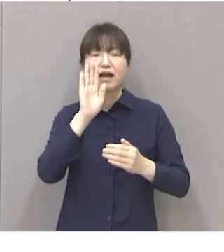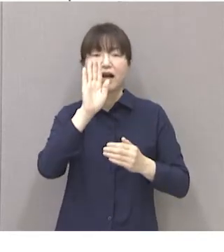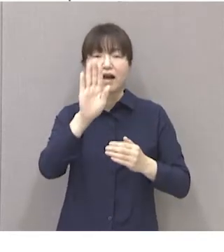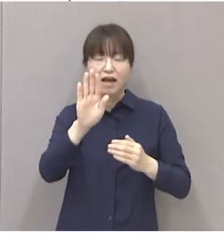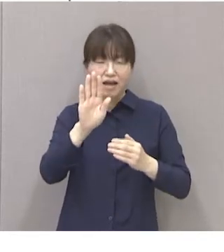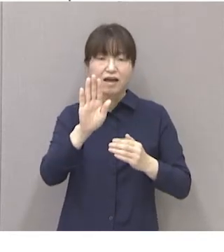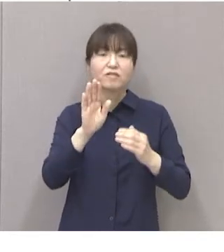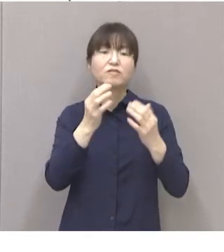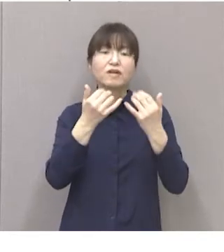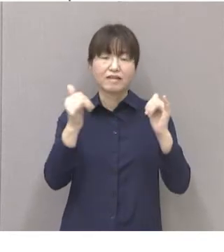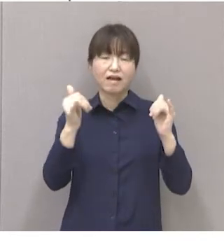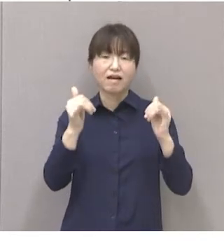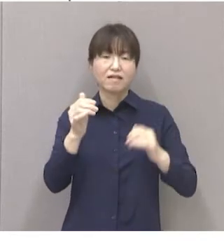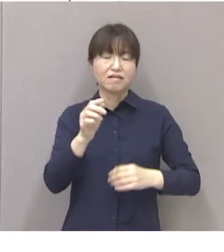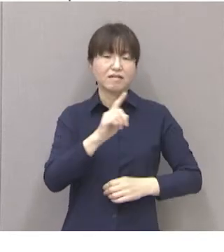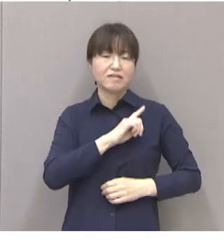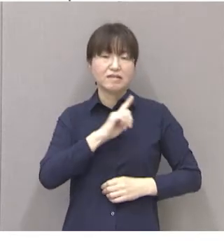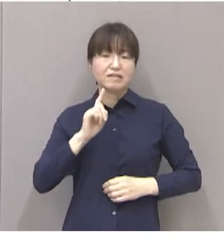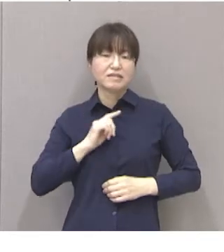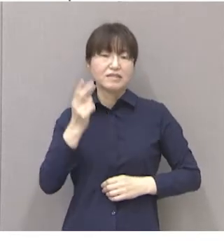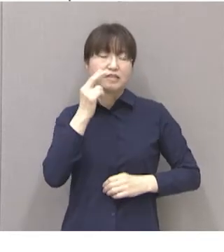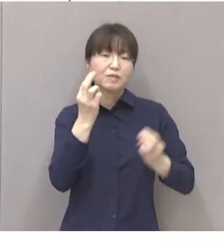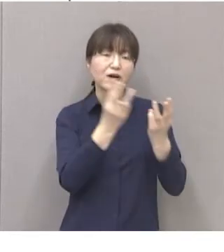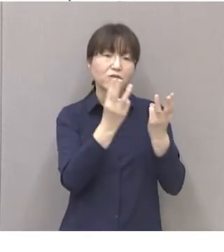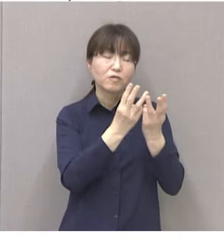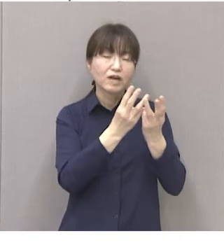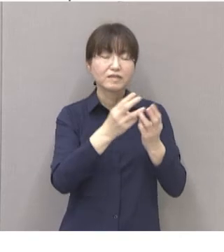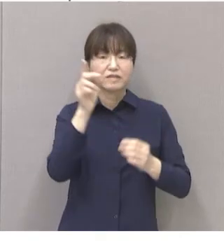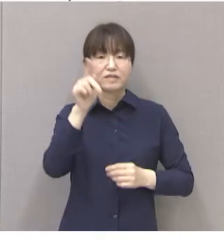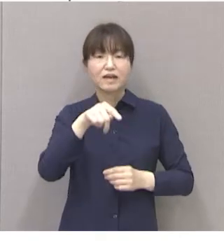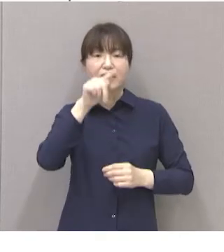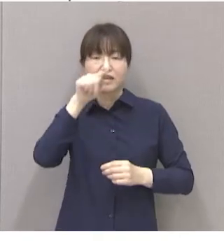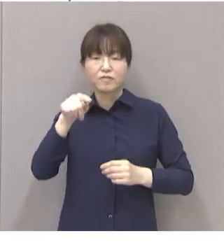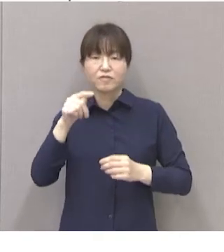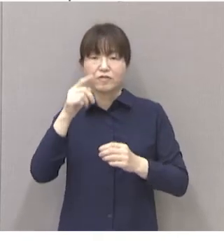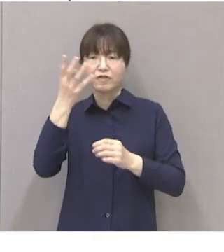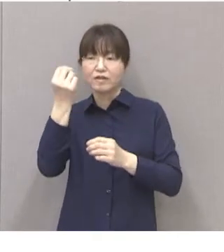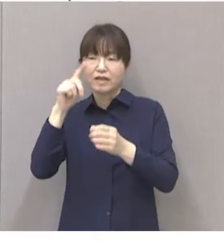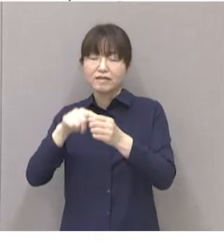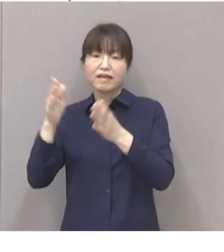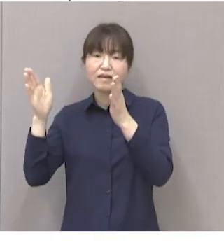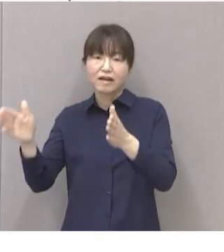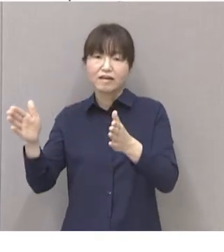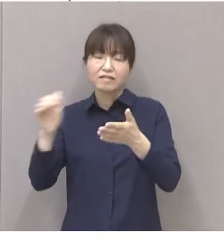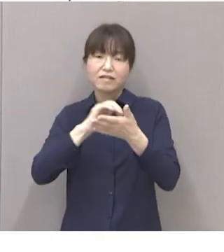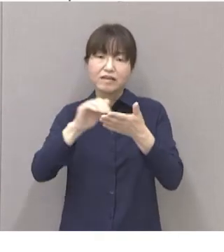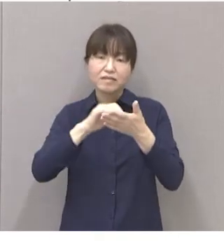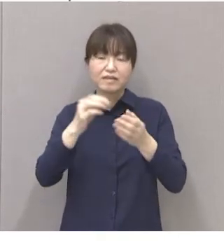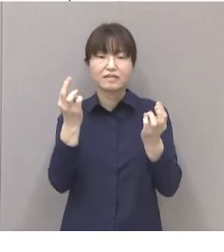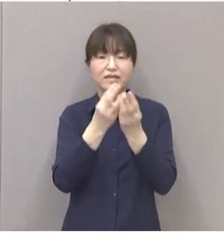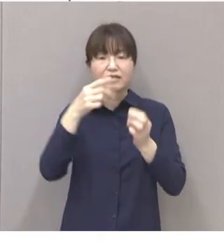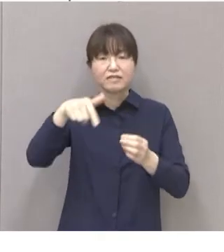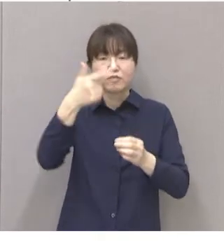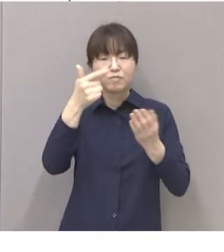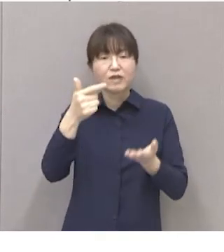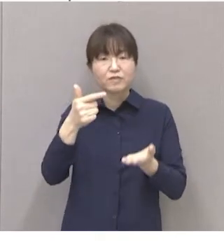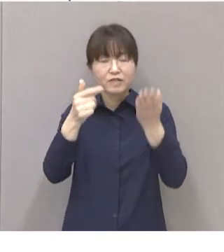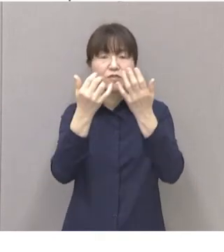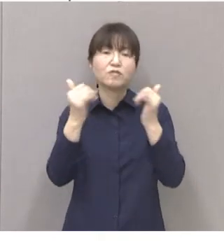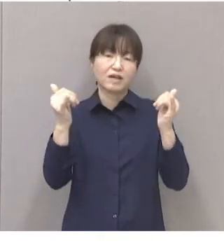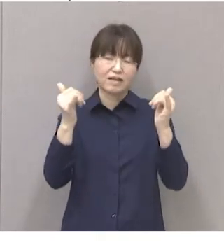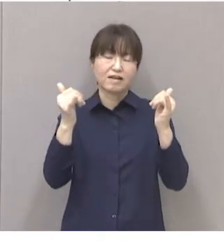ていた形で11日の喫煙本数かける喫煙年数が600以上になる方が対象になります